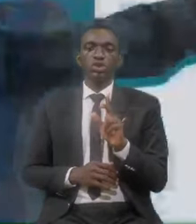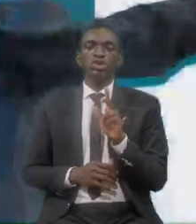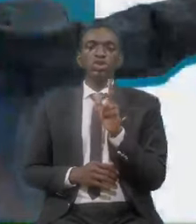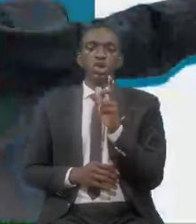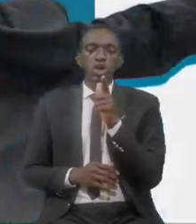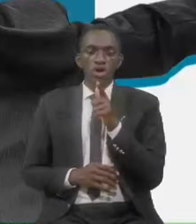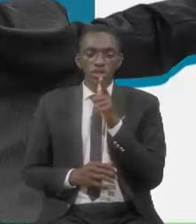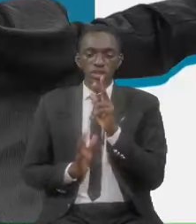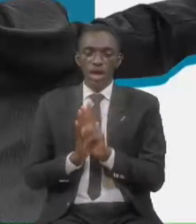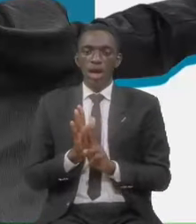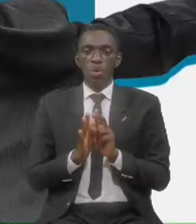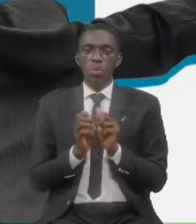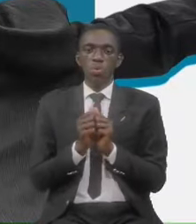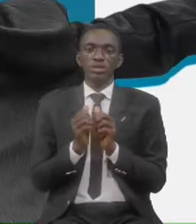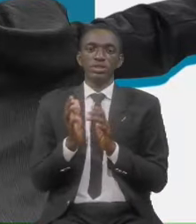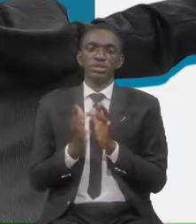Amen.